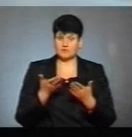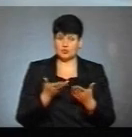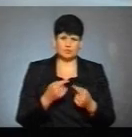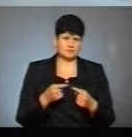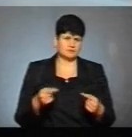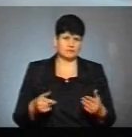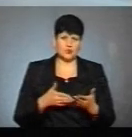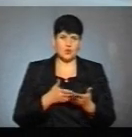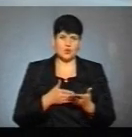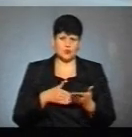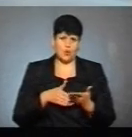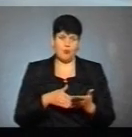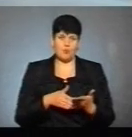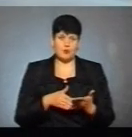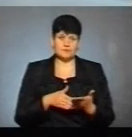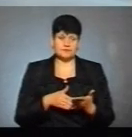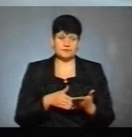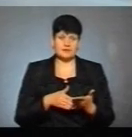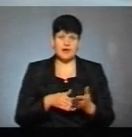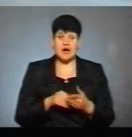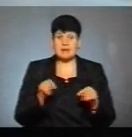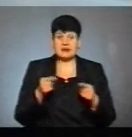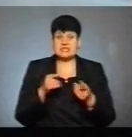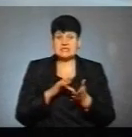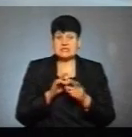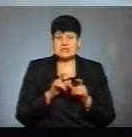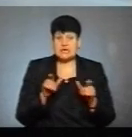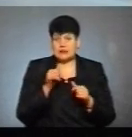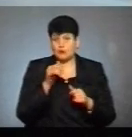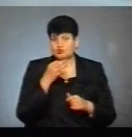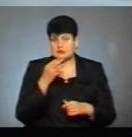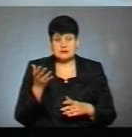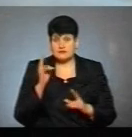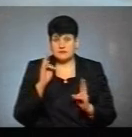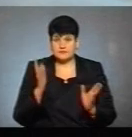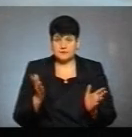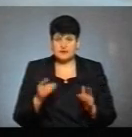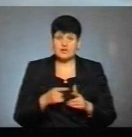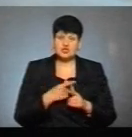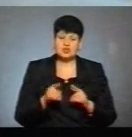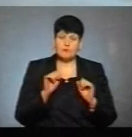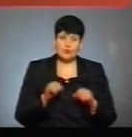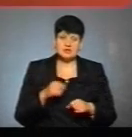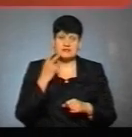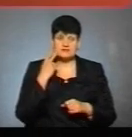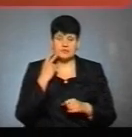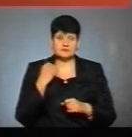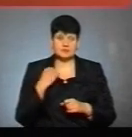всебічну допомогу. А ну, за реабілітаційні центри не можу сказати, бо не знаю. Чи можна назавжди